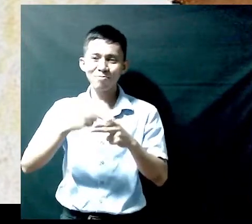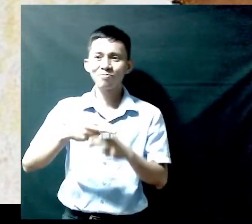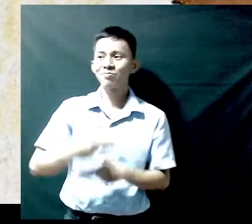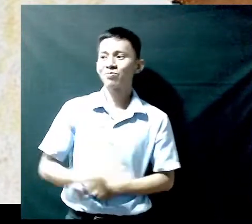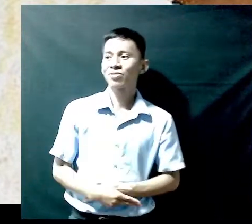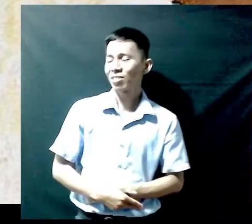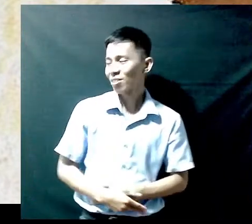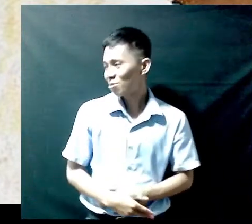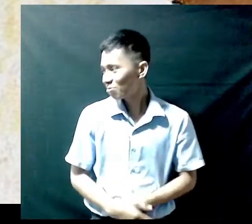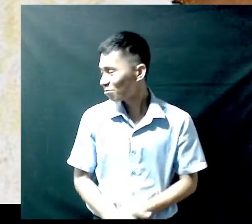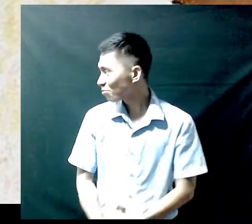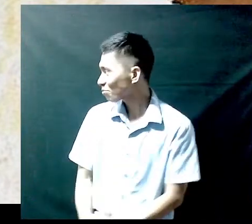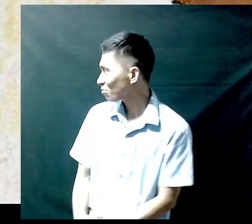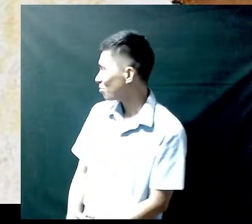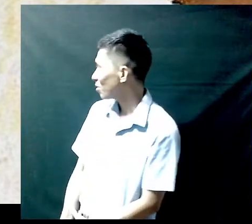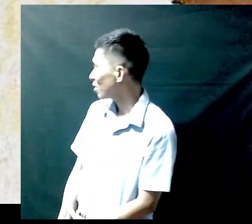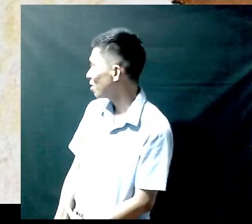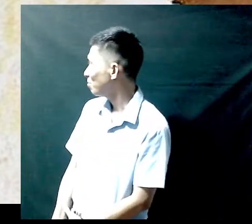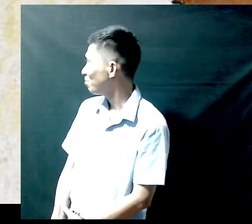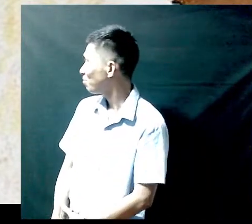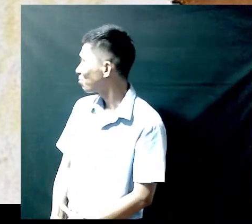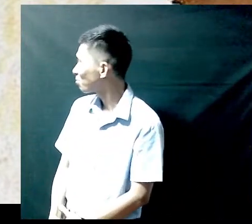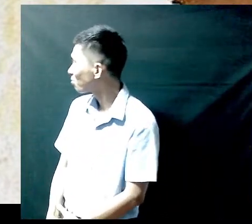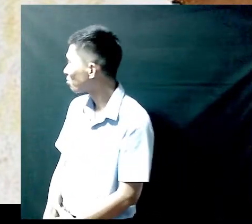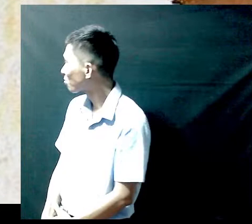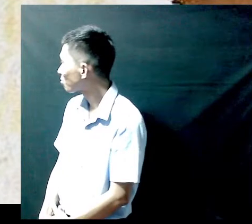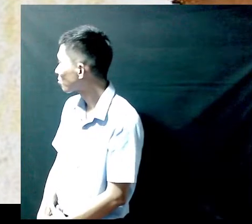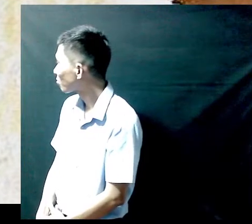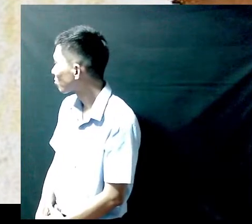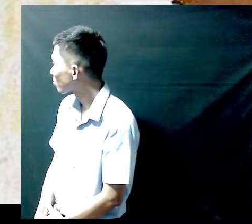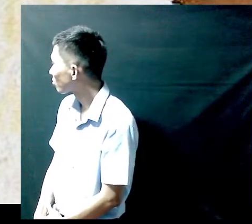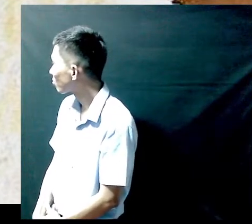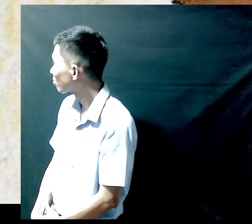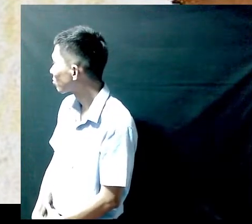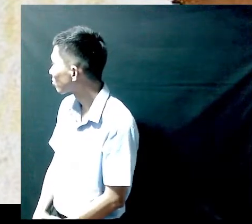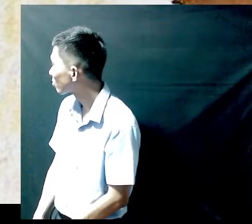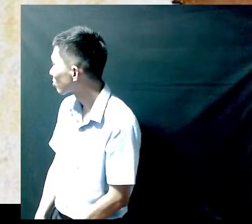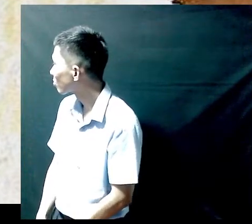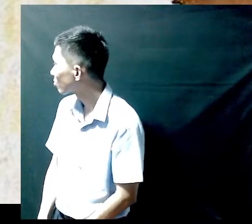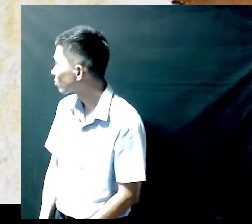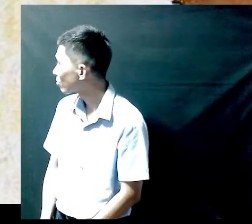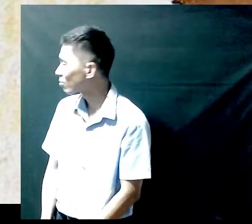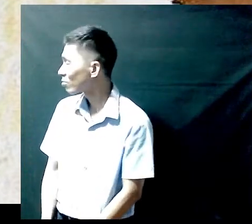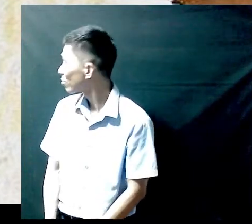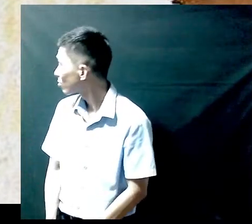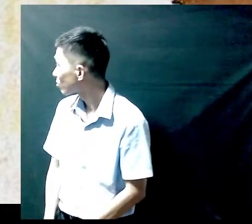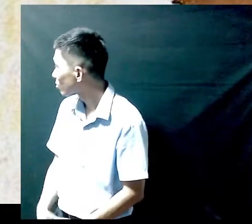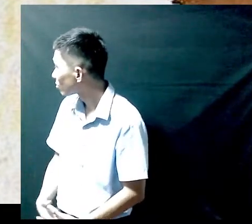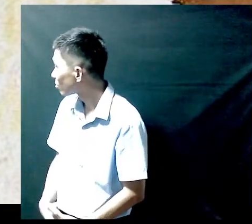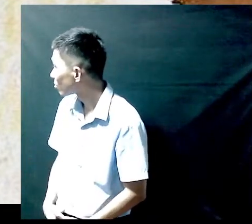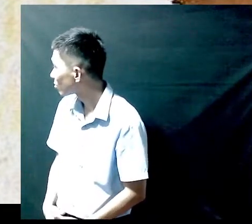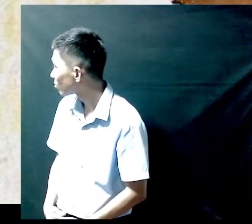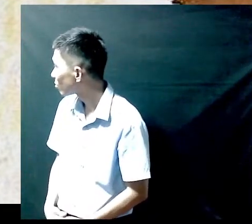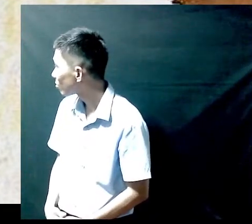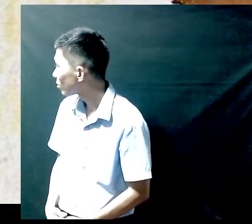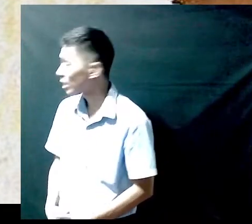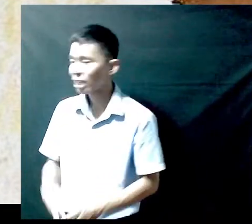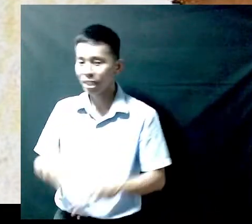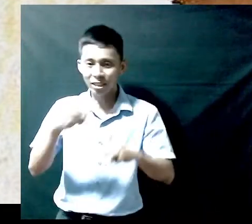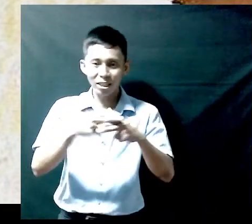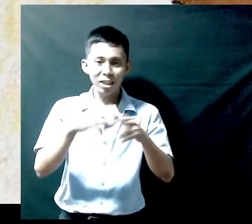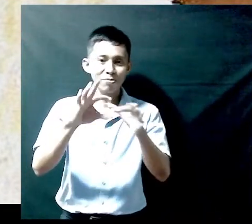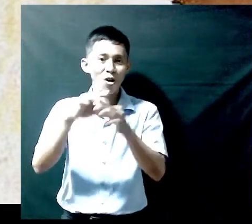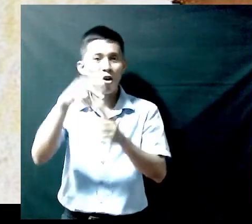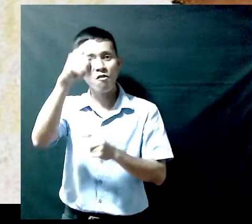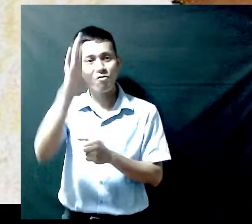Judas? Wala naman, ano? Okay, wala. Mahirap naman yon. Okay? So, nung pinanganak po itong